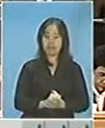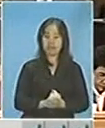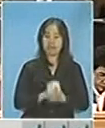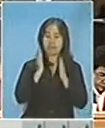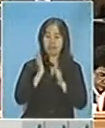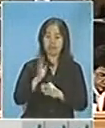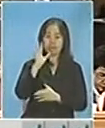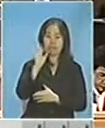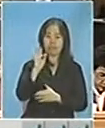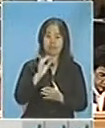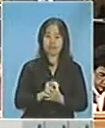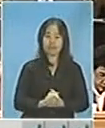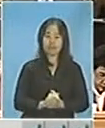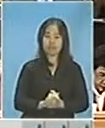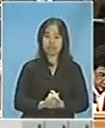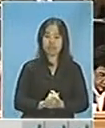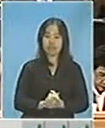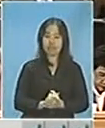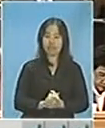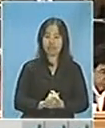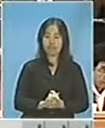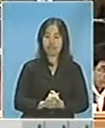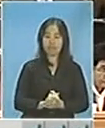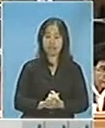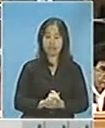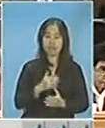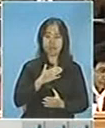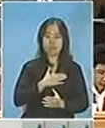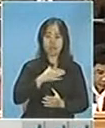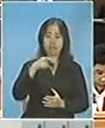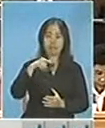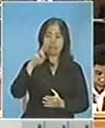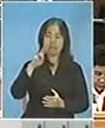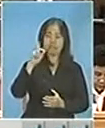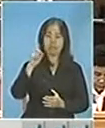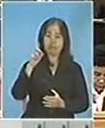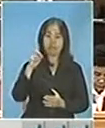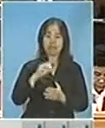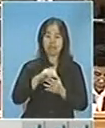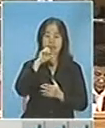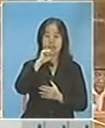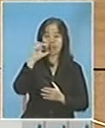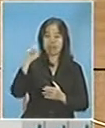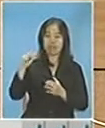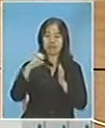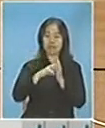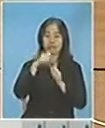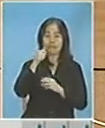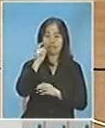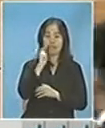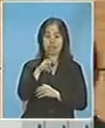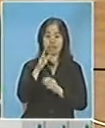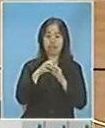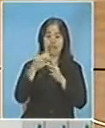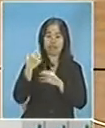านครับ ท่านประธานที่เคารพครับกับผมนายกุลเดชพัวพัฒนกุลสมาชิกสภาผู้แทนราษฎรจังหวัดอุทัยธานีพรรคประชาธิปั